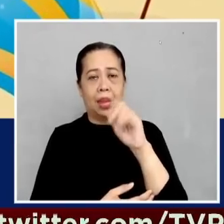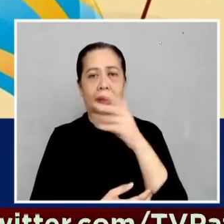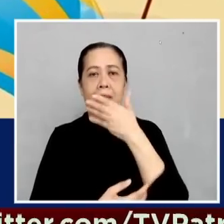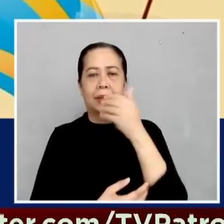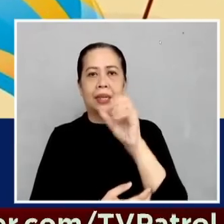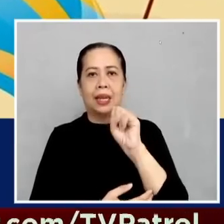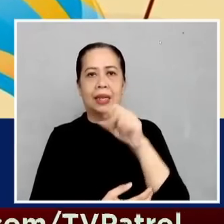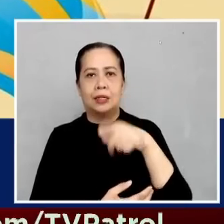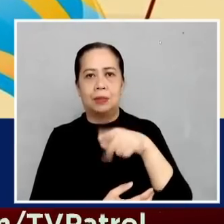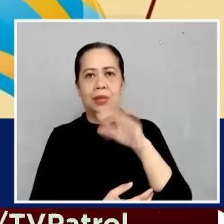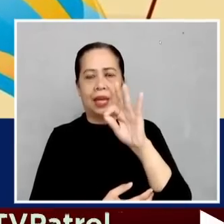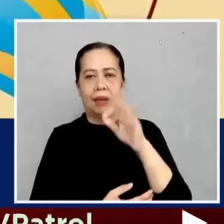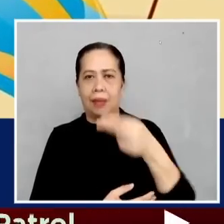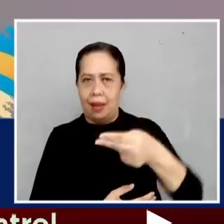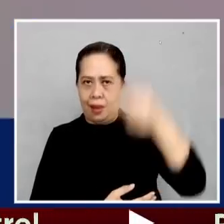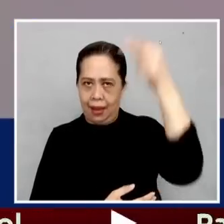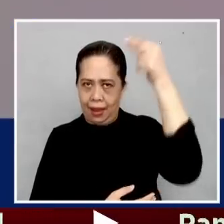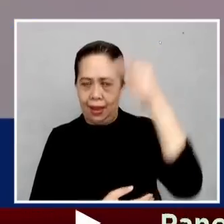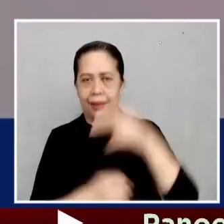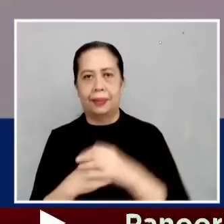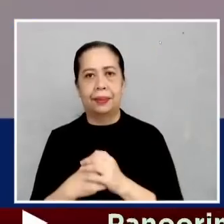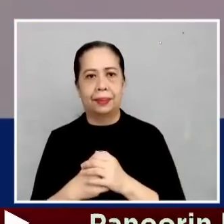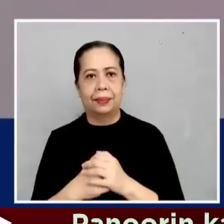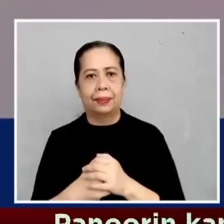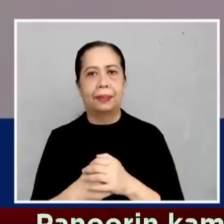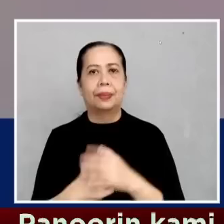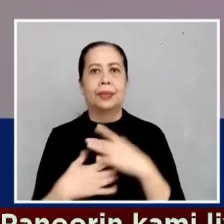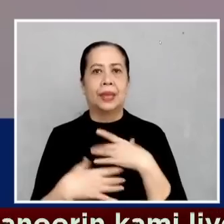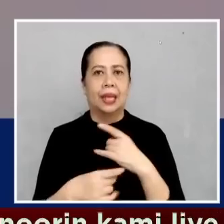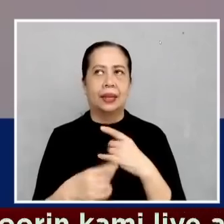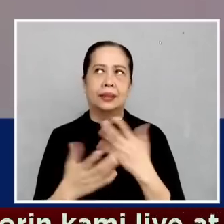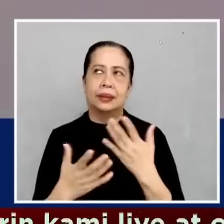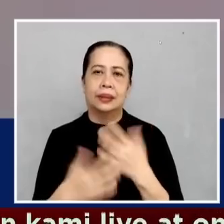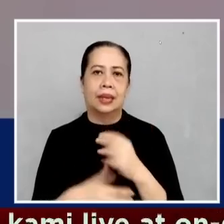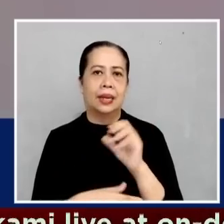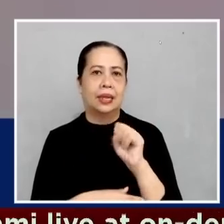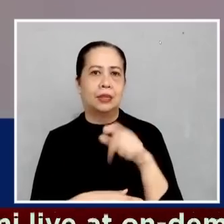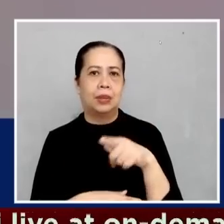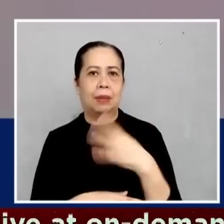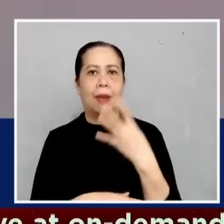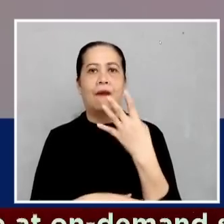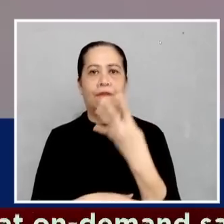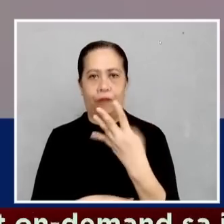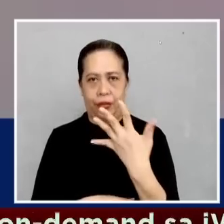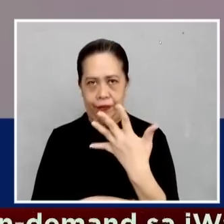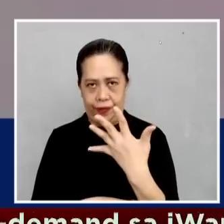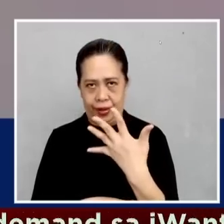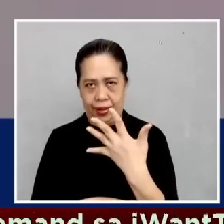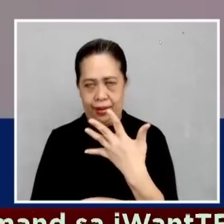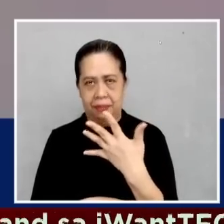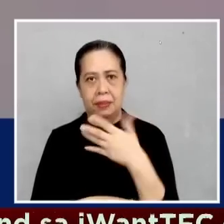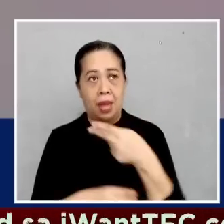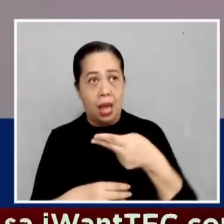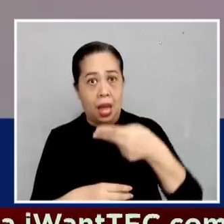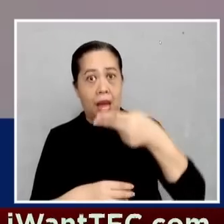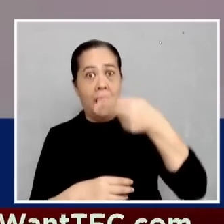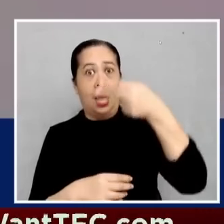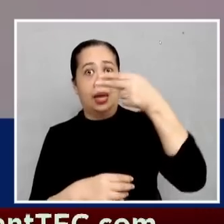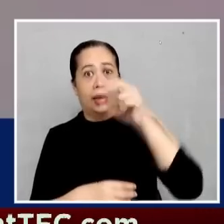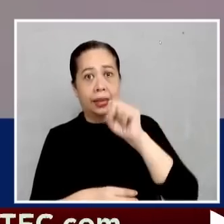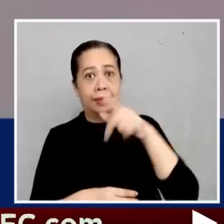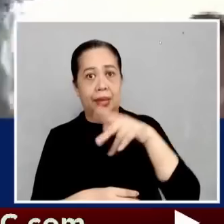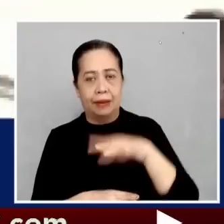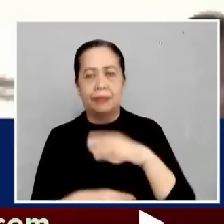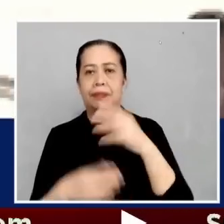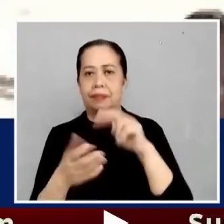o sun protection factor. Mas gusto natin yung at least SPF 45. Now, syempre, mas mataas po yung SPF, mas mataas